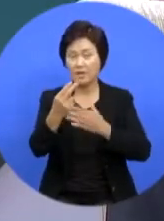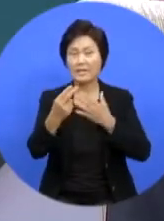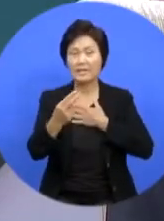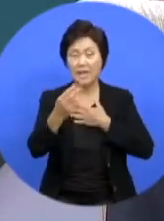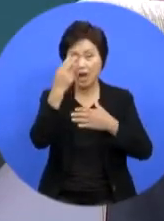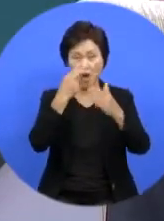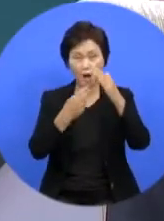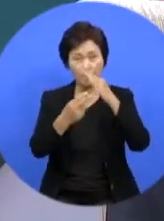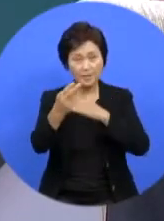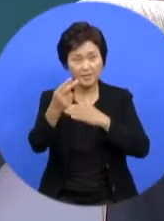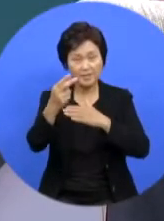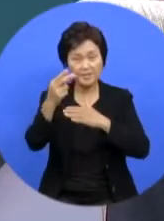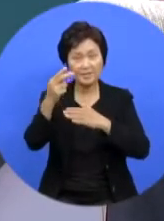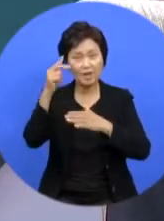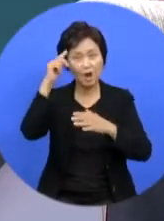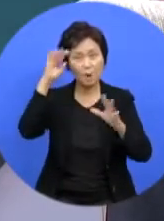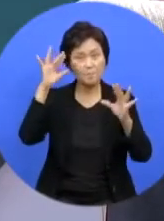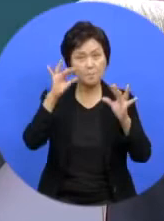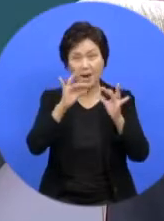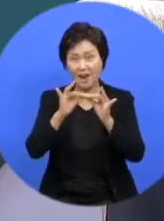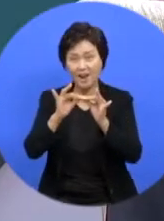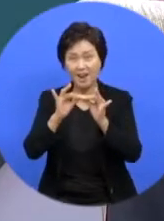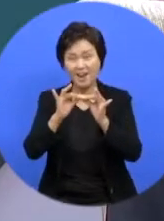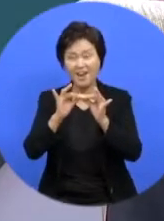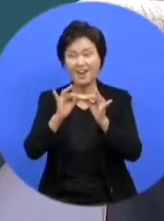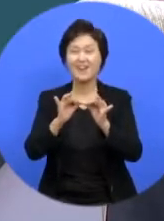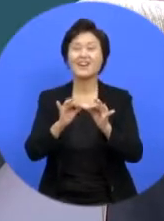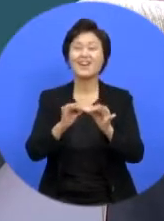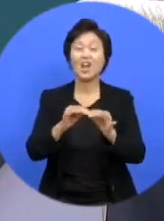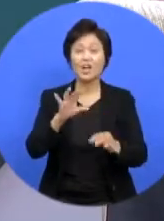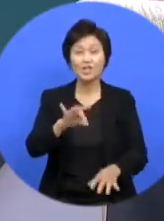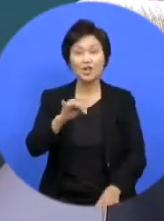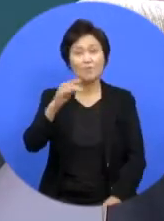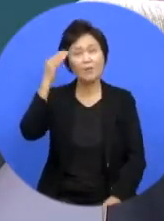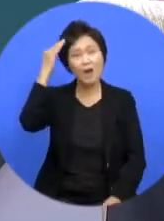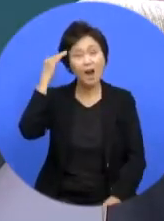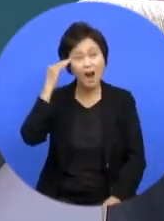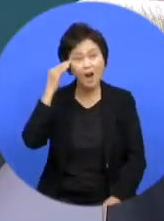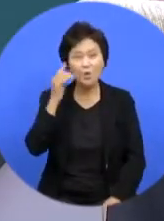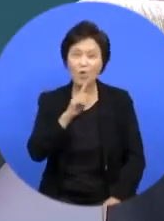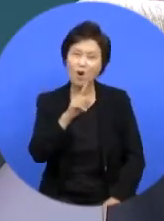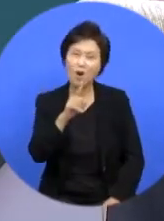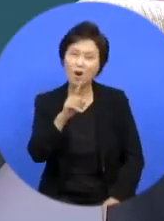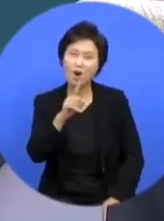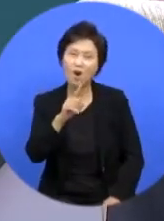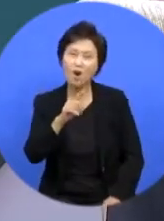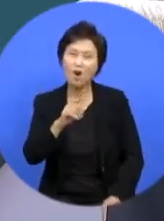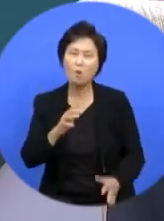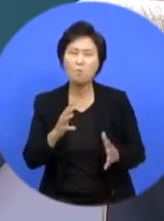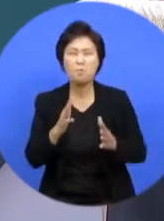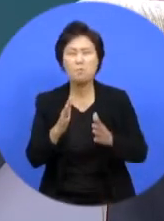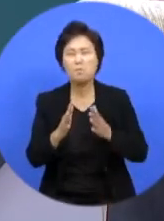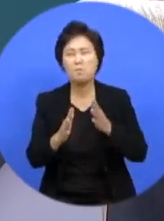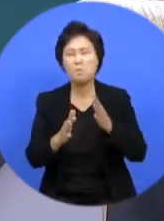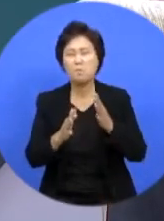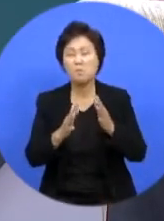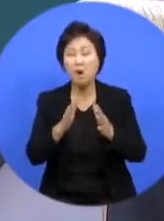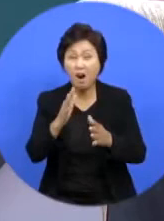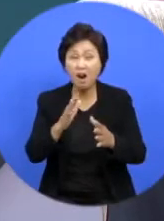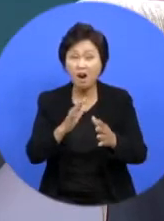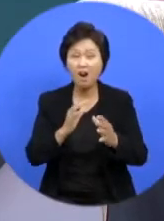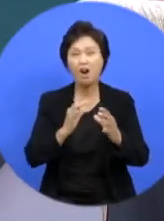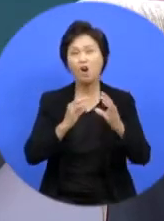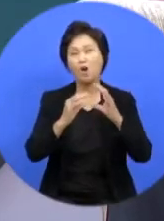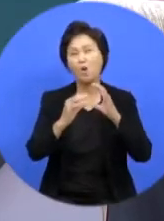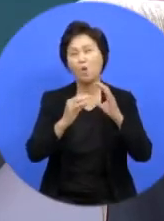맞아가지고 정식적으로 일하게 됐고요. 처음에는 한국어가 좀 많이 서툴어서 학부모님들이랑 이제 소통할 때 좀